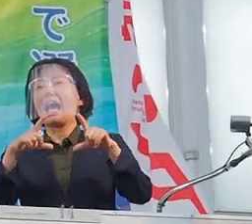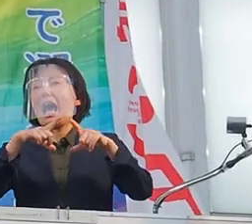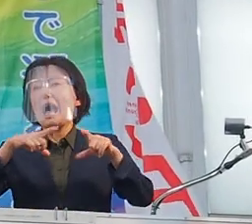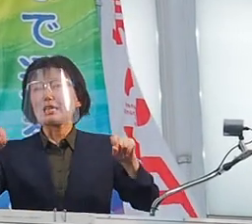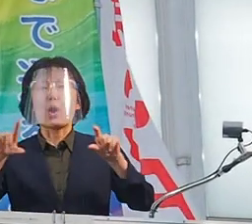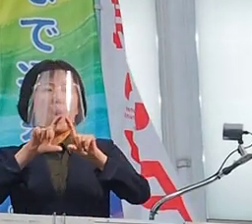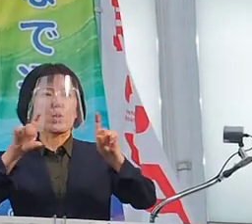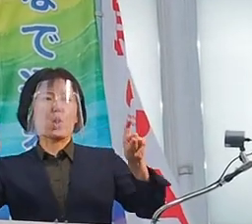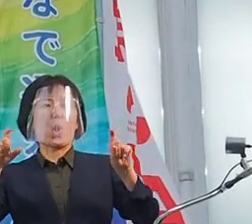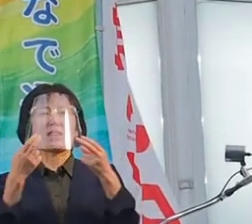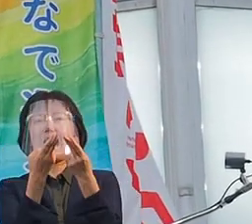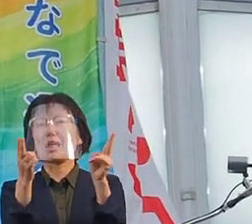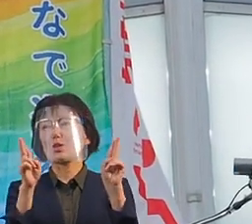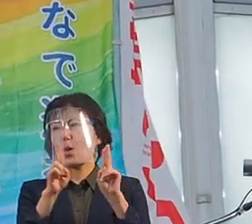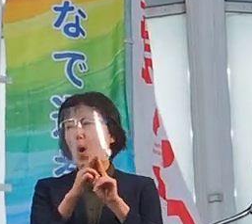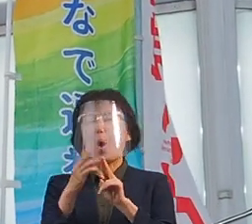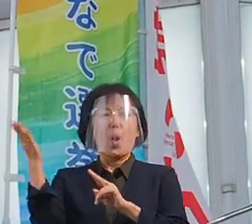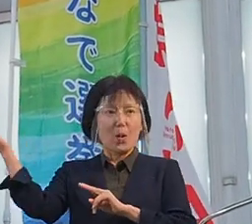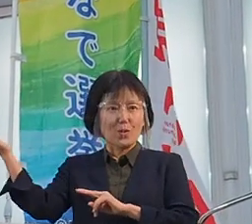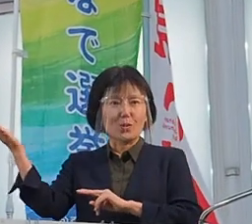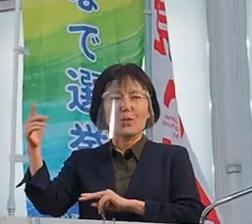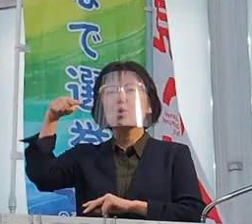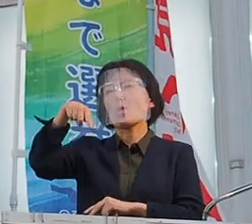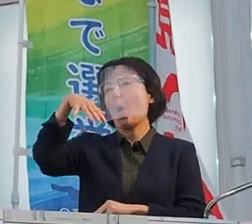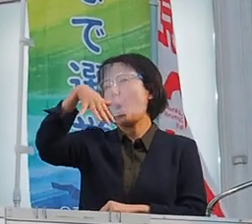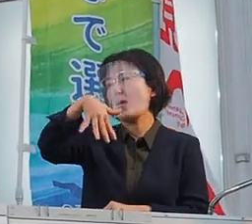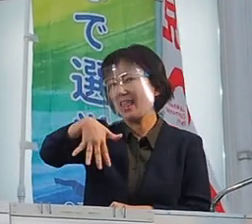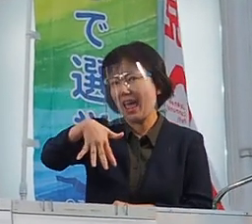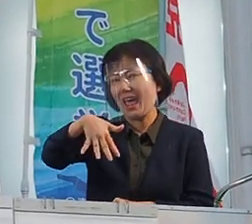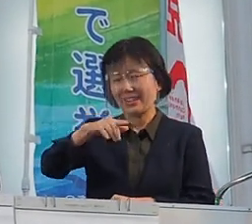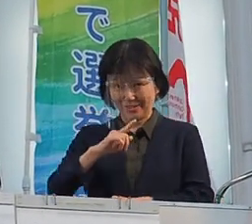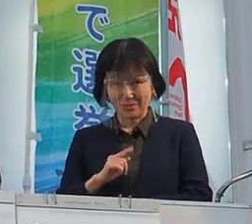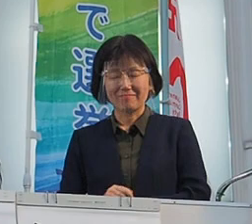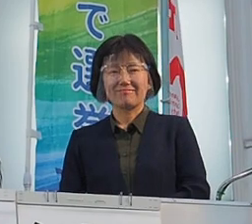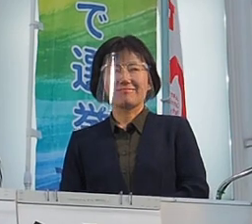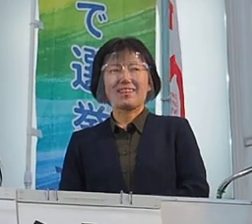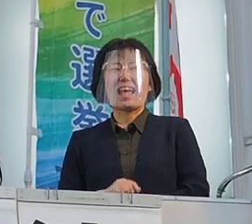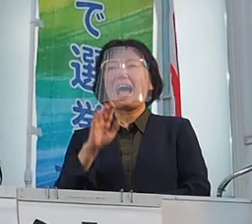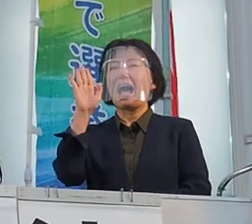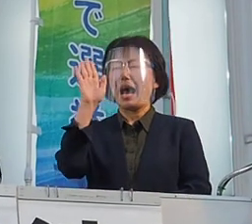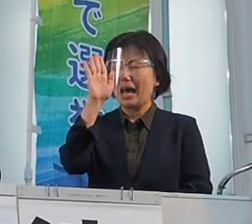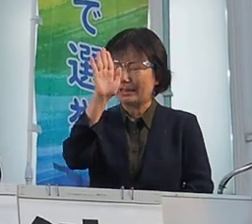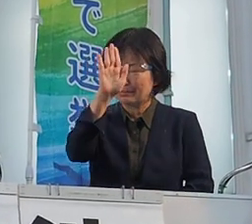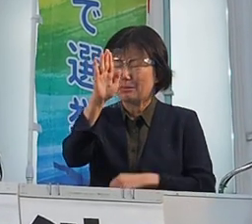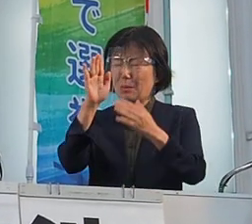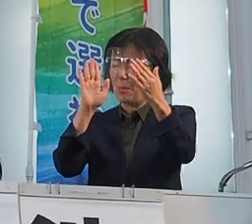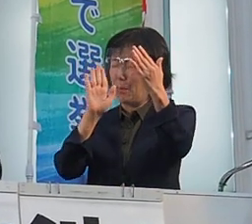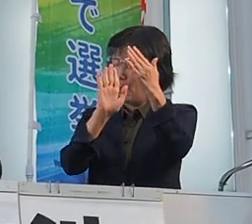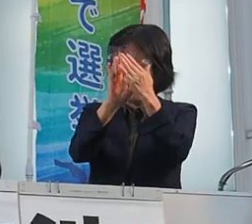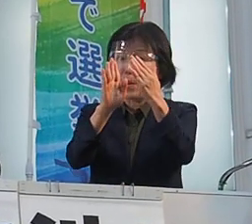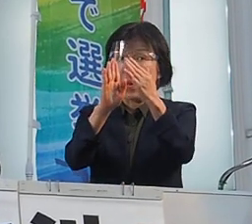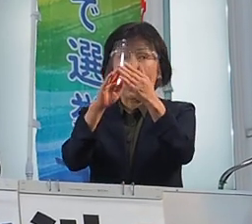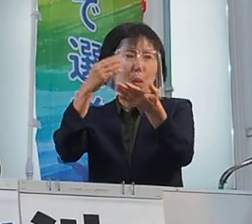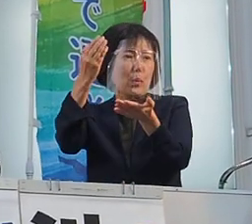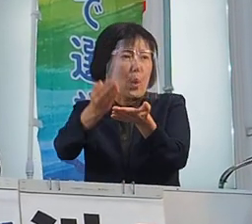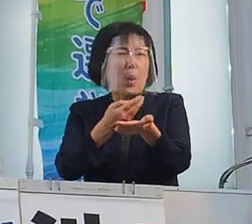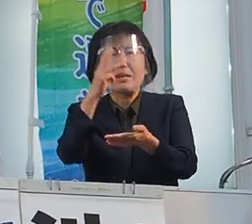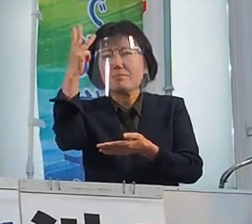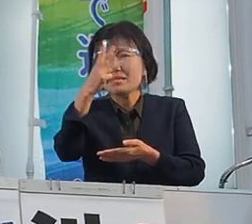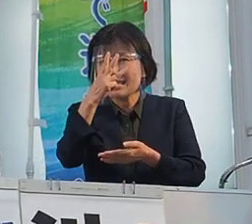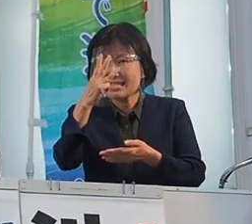曽根はじめです。都議会議員選挙は最終盤、残り3日となりました